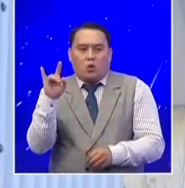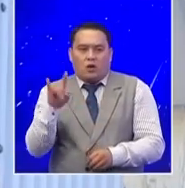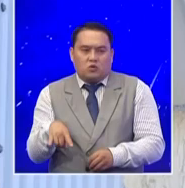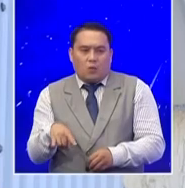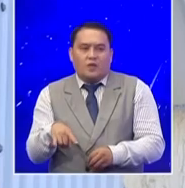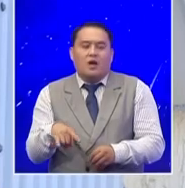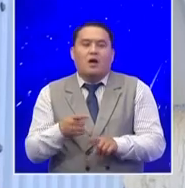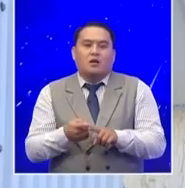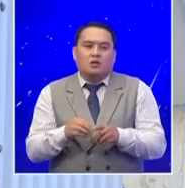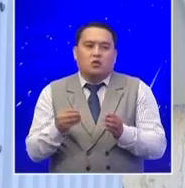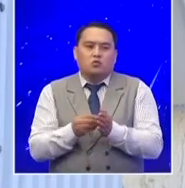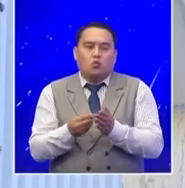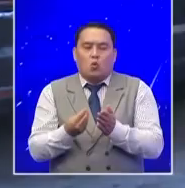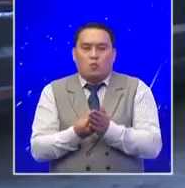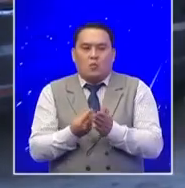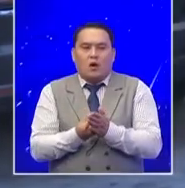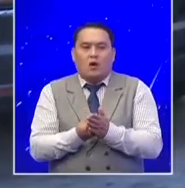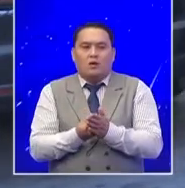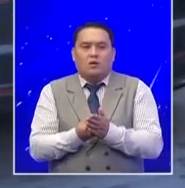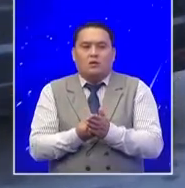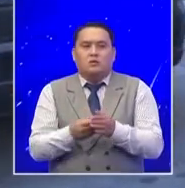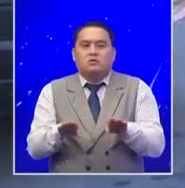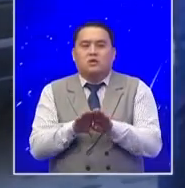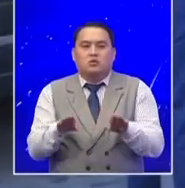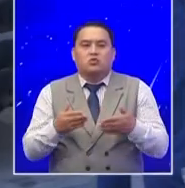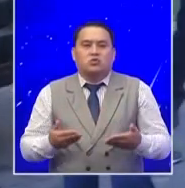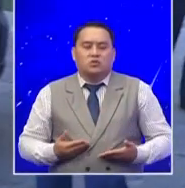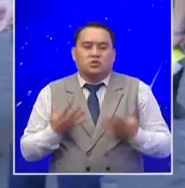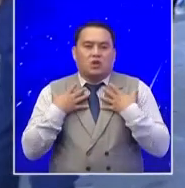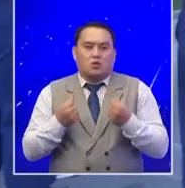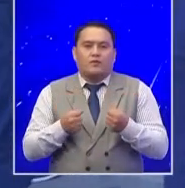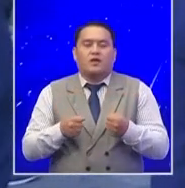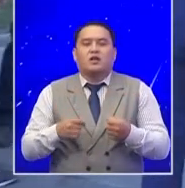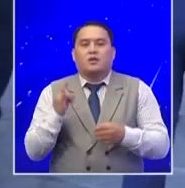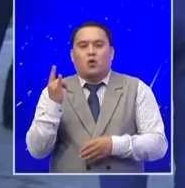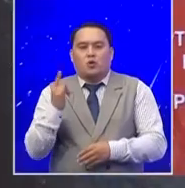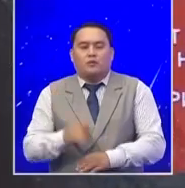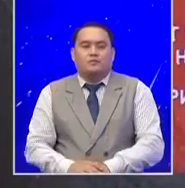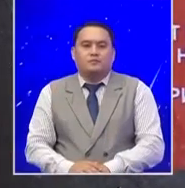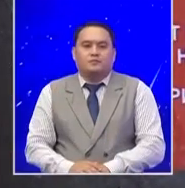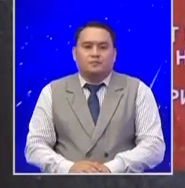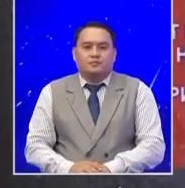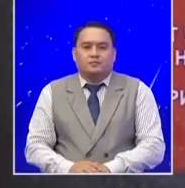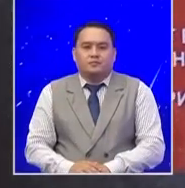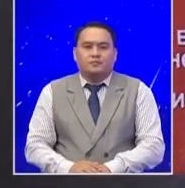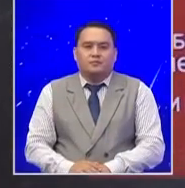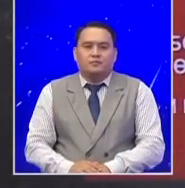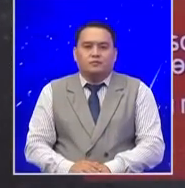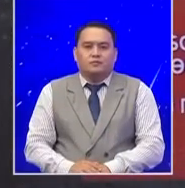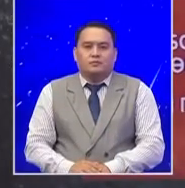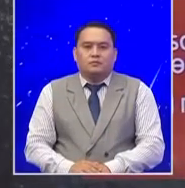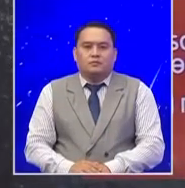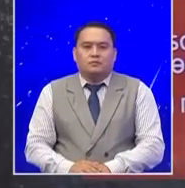для кого-то эта сумма существенна, но она никак не соотносится с жизнью и здоровьем ребенка. Рустам Ралбаев, Абай Хутхпай, телеканал